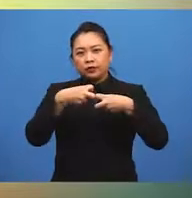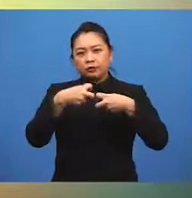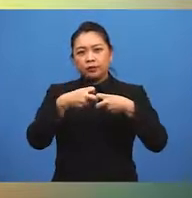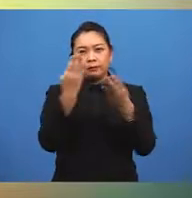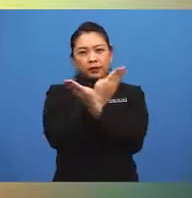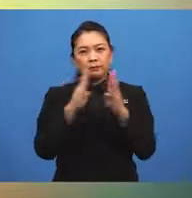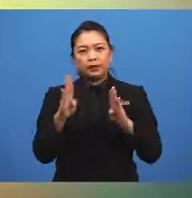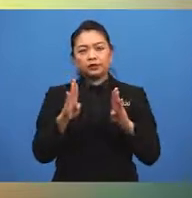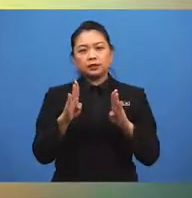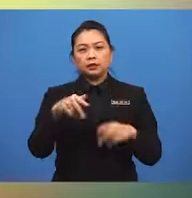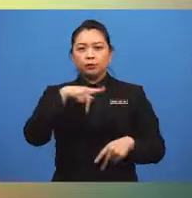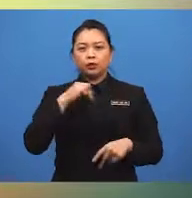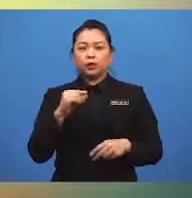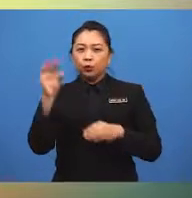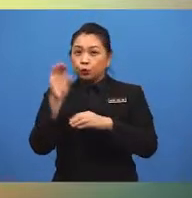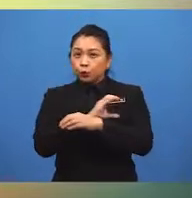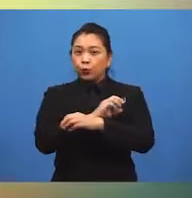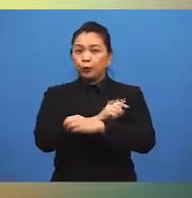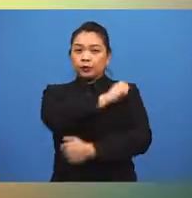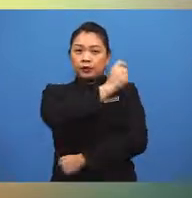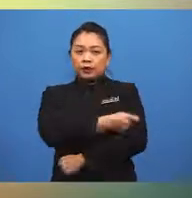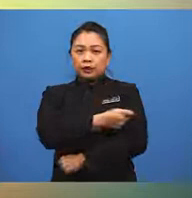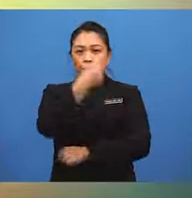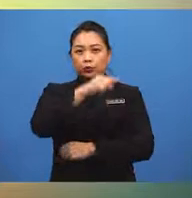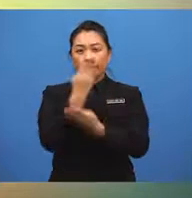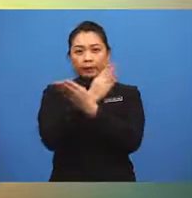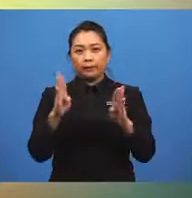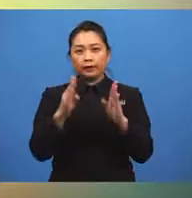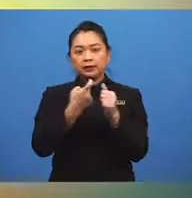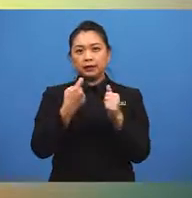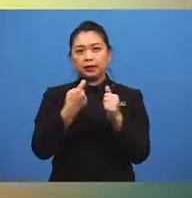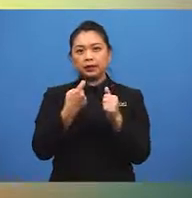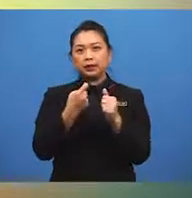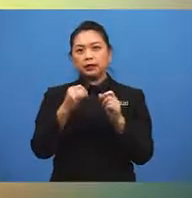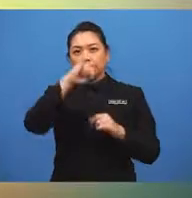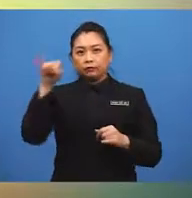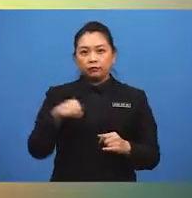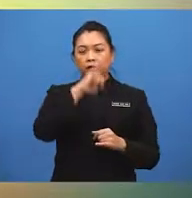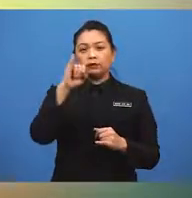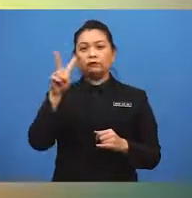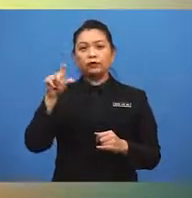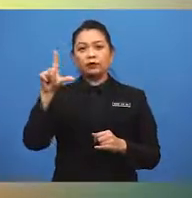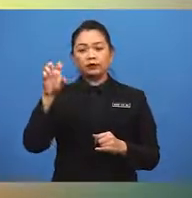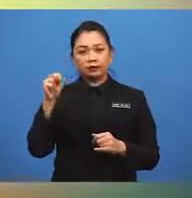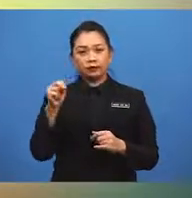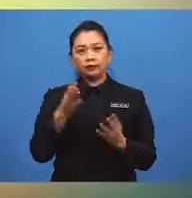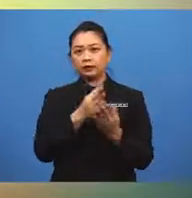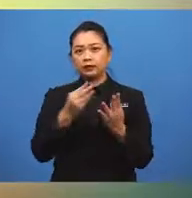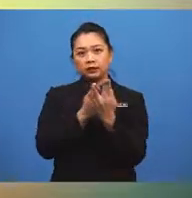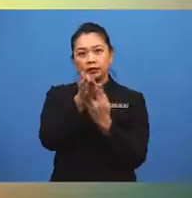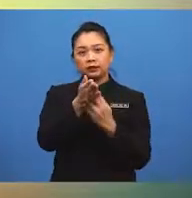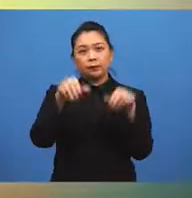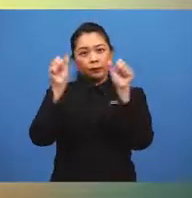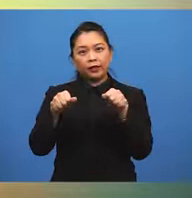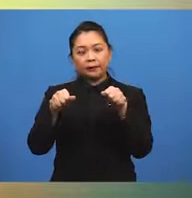Elektron-elektron bebas mempunyai cukup tenaga untuk terbebas dari jalur valen ke jalur konduksi dan